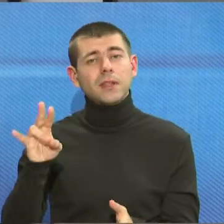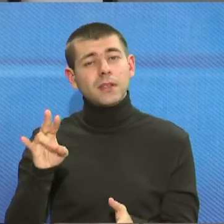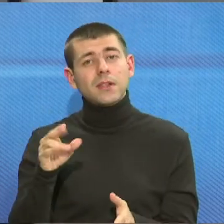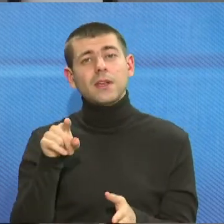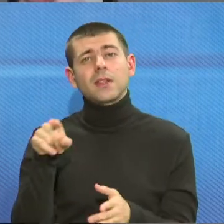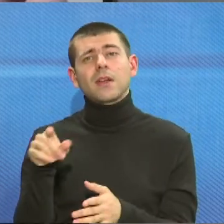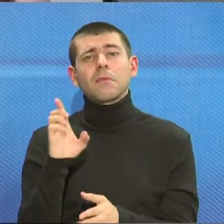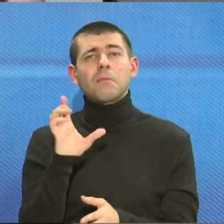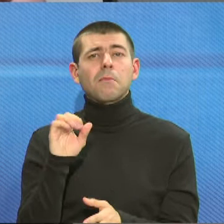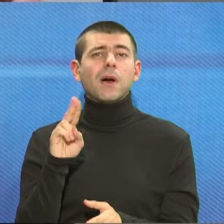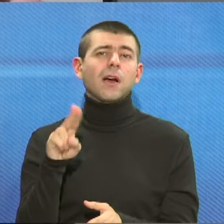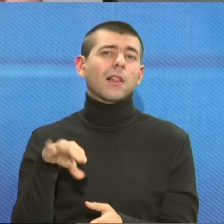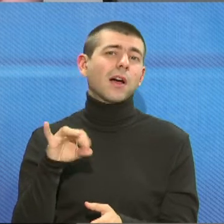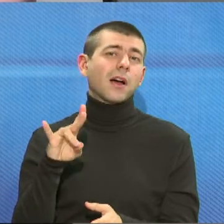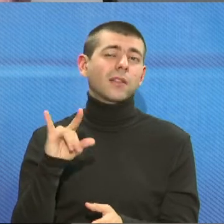бакланы,